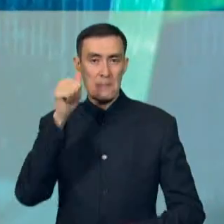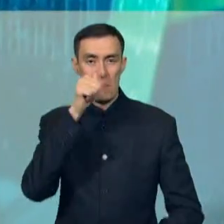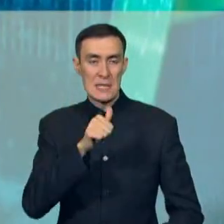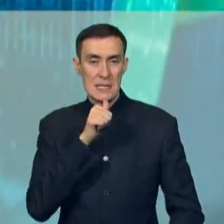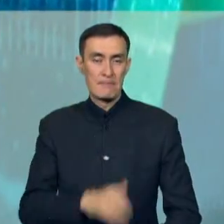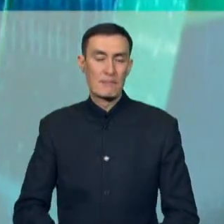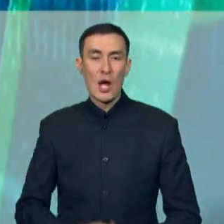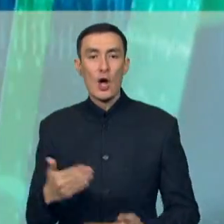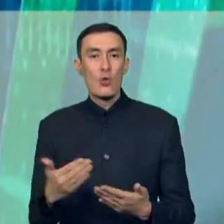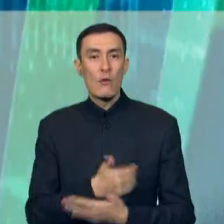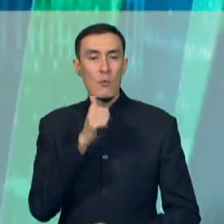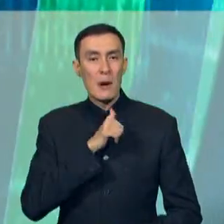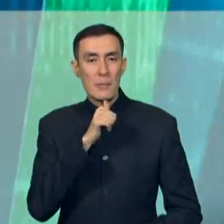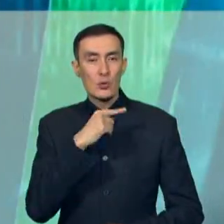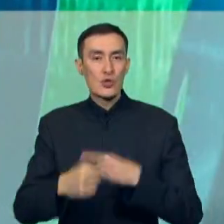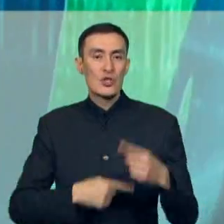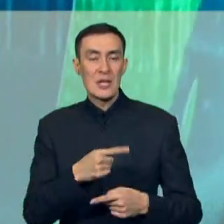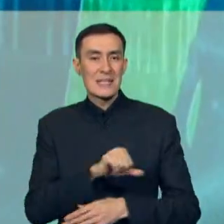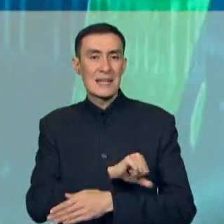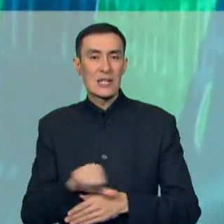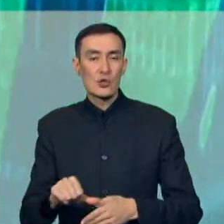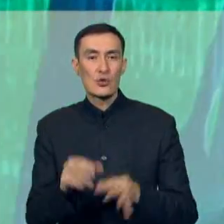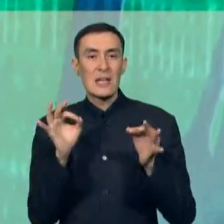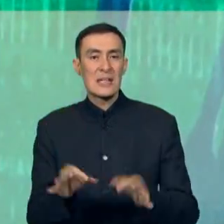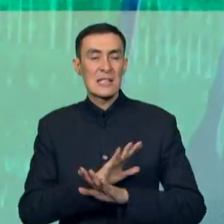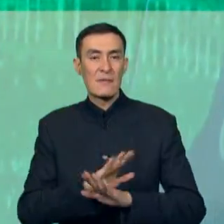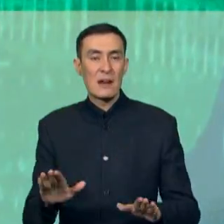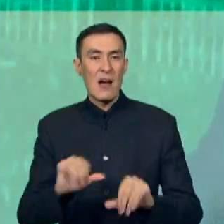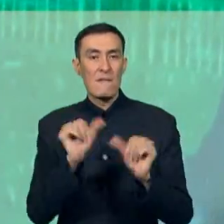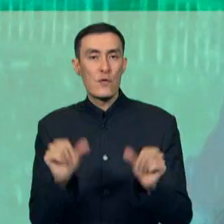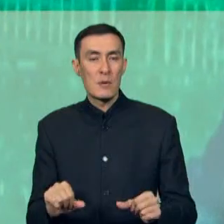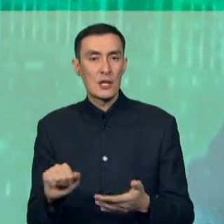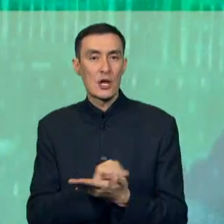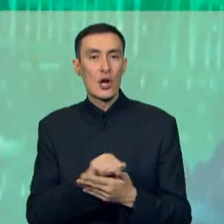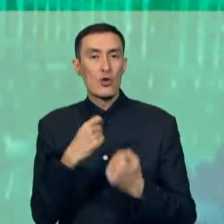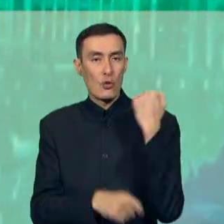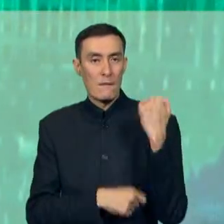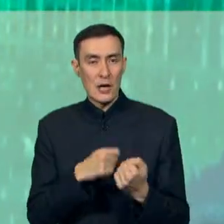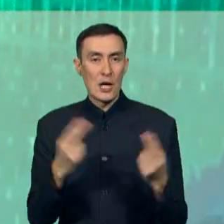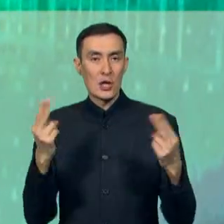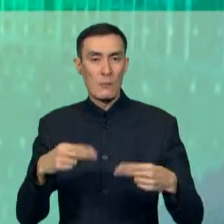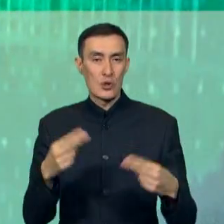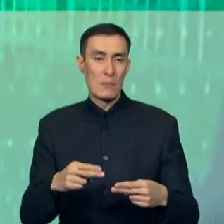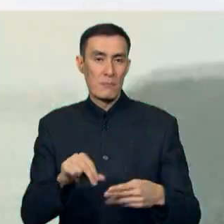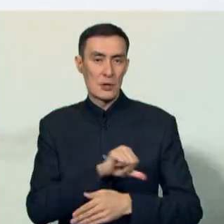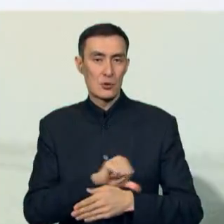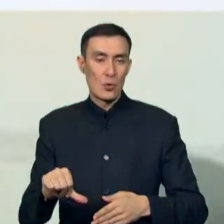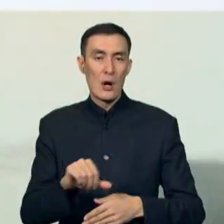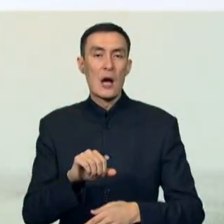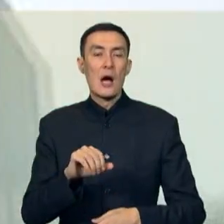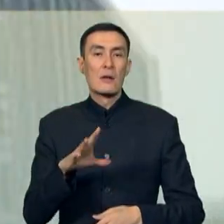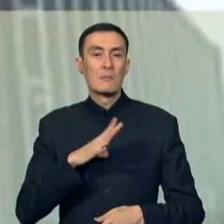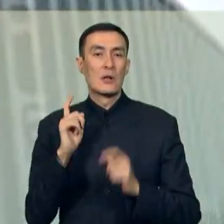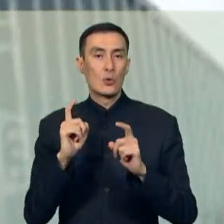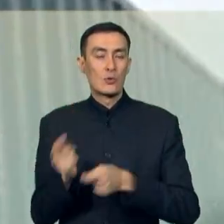новую попытку провести через границу недостоверно задекларированы товар выявили на таможенном посту алтын коль транзитный груз